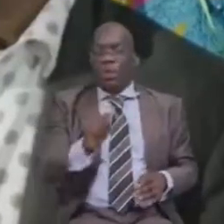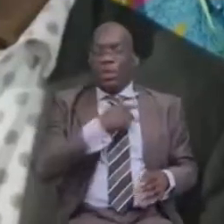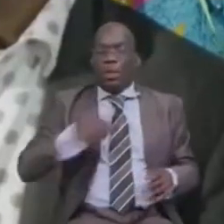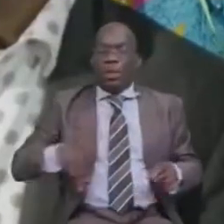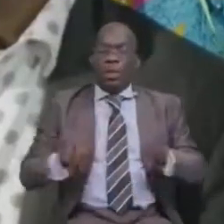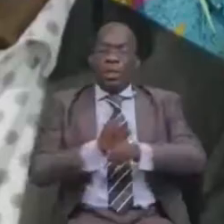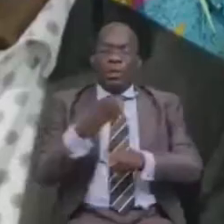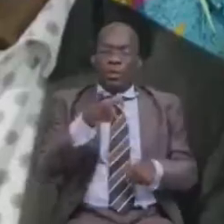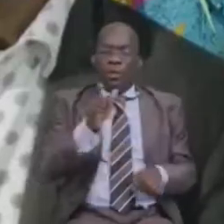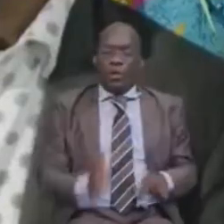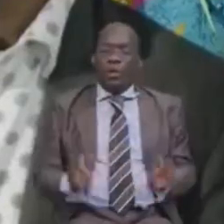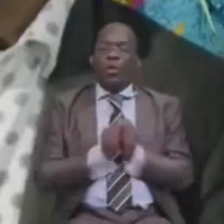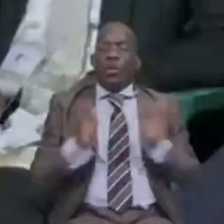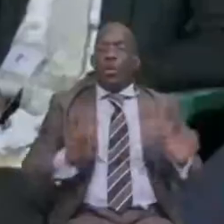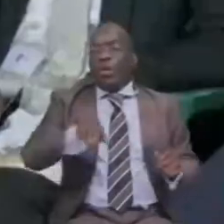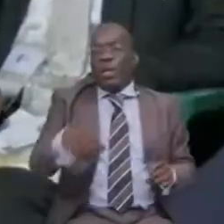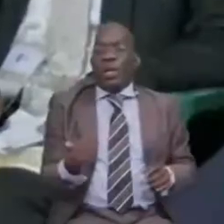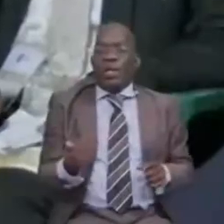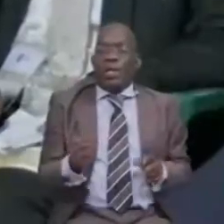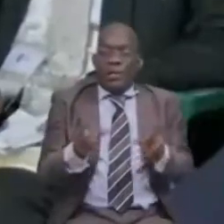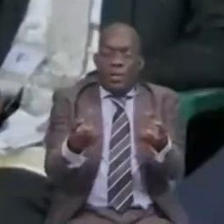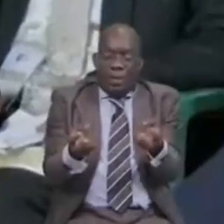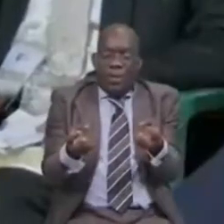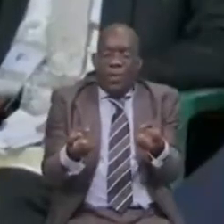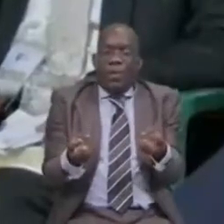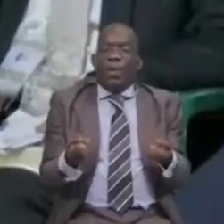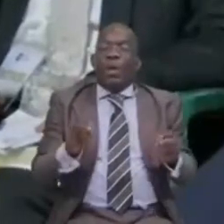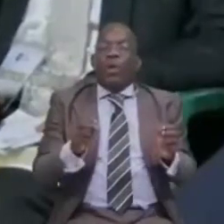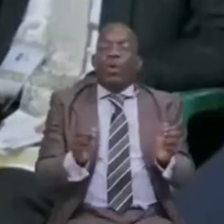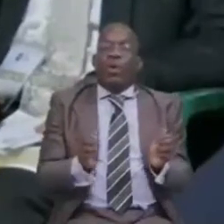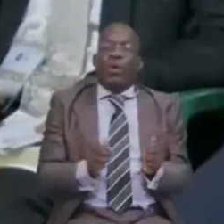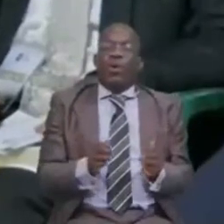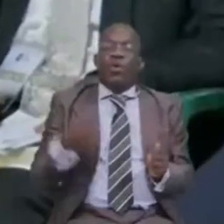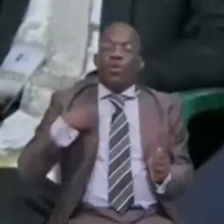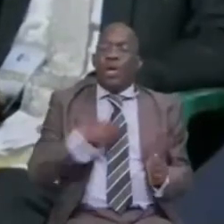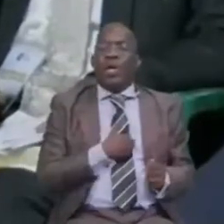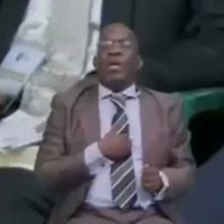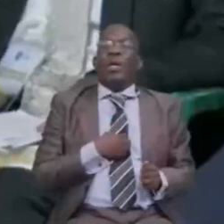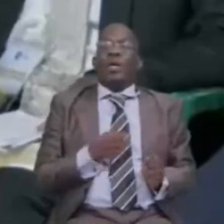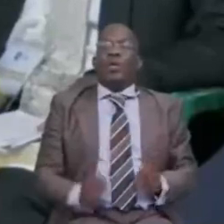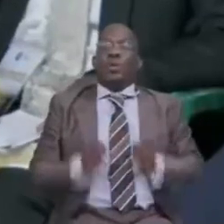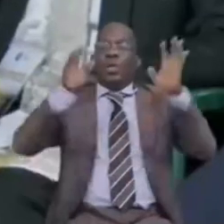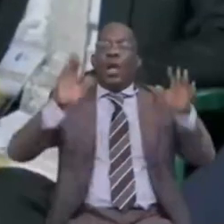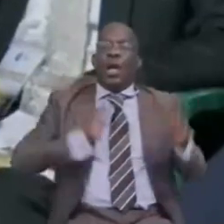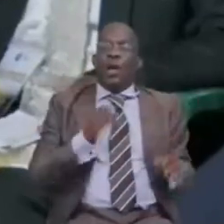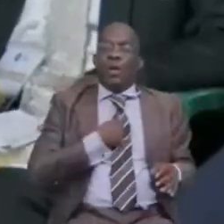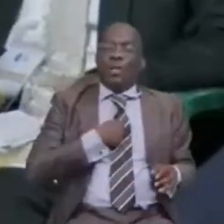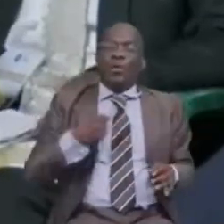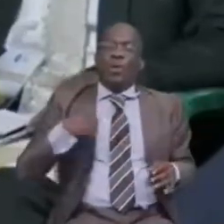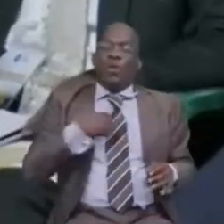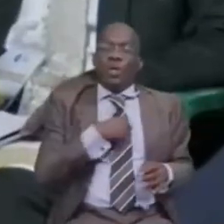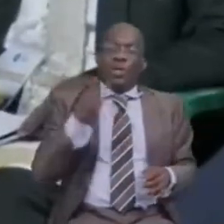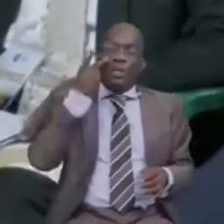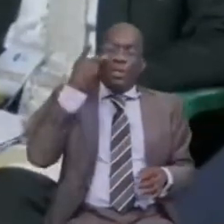et sans égoïsme et de façon désintéressée, nous cherchons